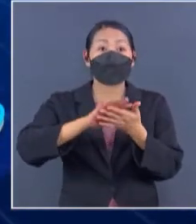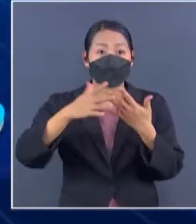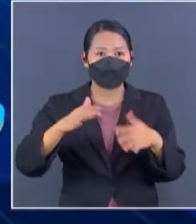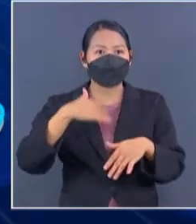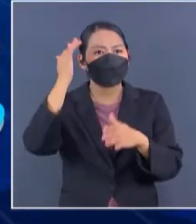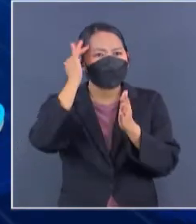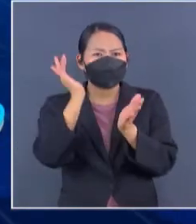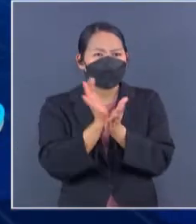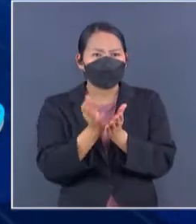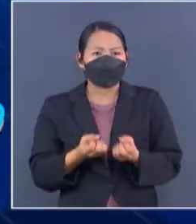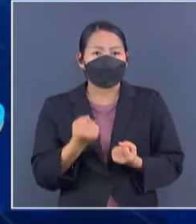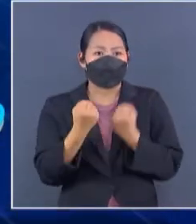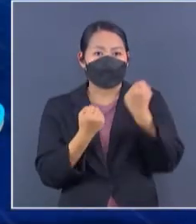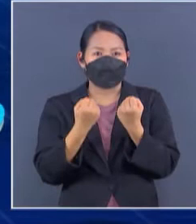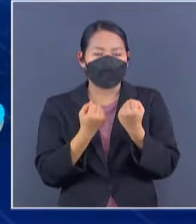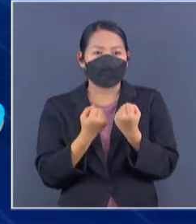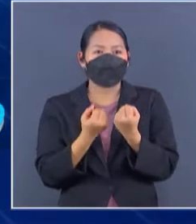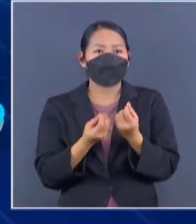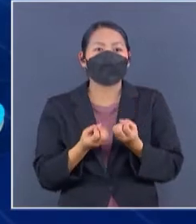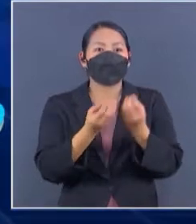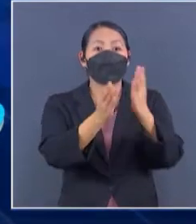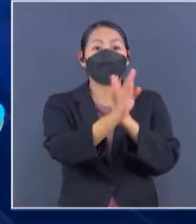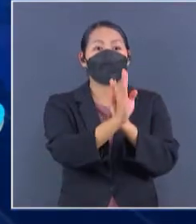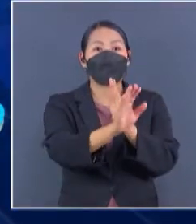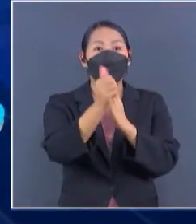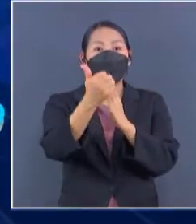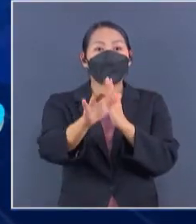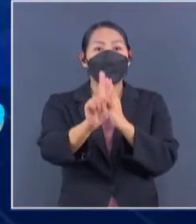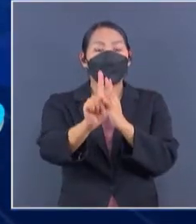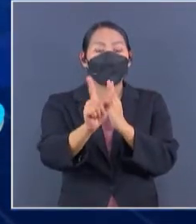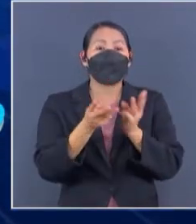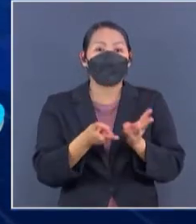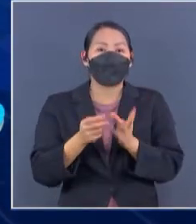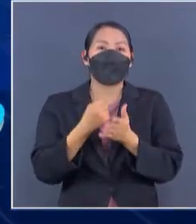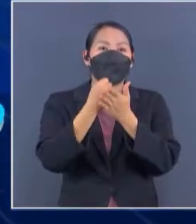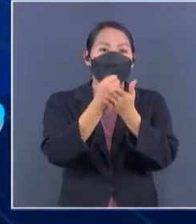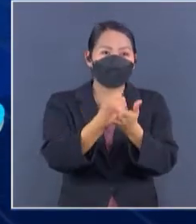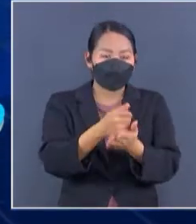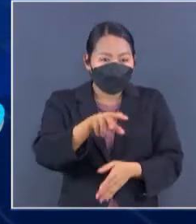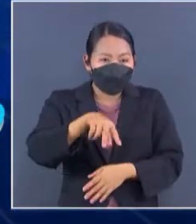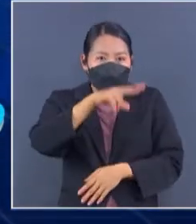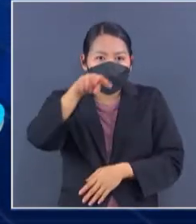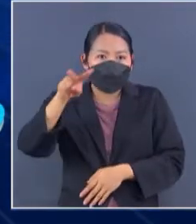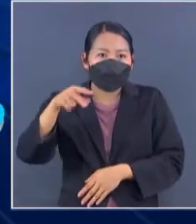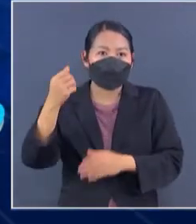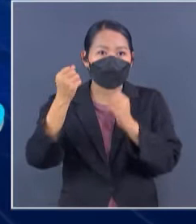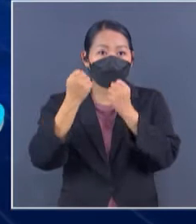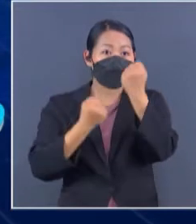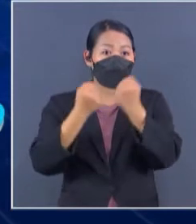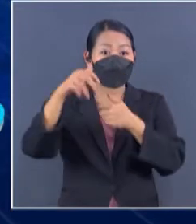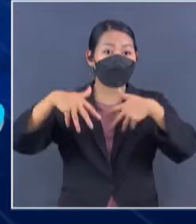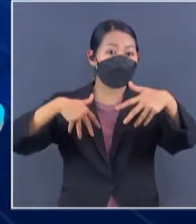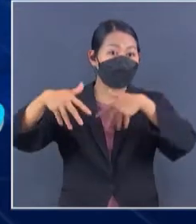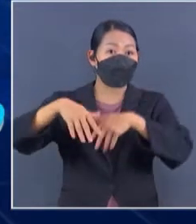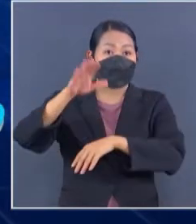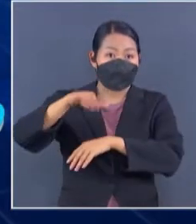เพราะว่าต้องปฏิบัติหน้าที่ก็เลยพาไปโบกรถเพื่อที่จะส่งชายคนนี้กลับไปที่บุรีรัมย ์ และสุดท้ายครับชายคนนี้ก